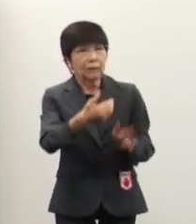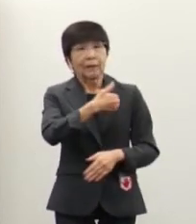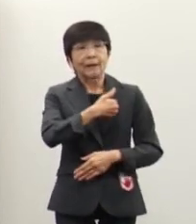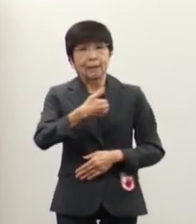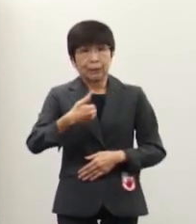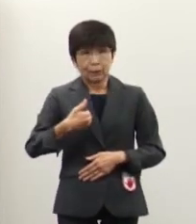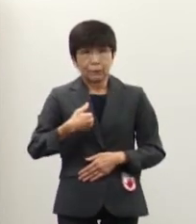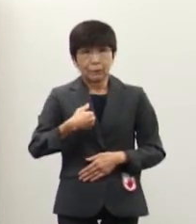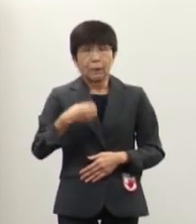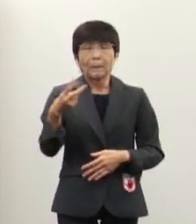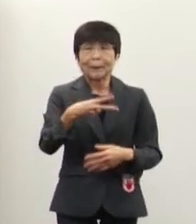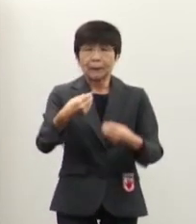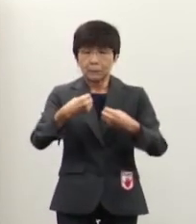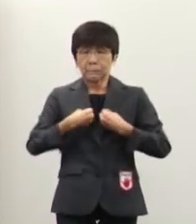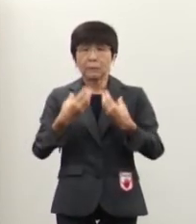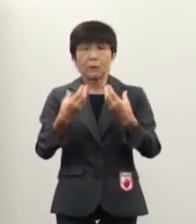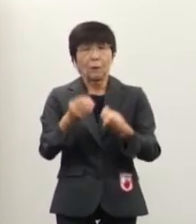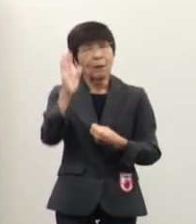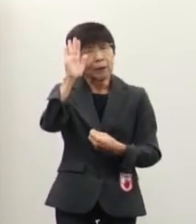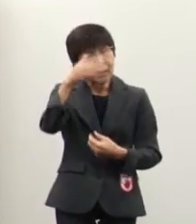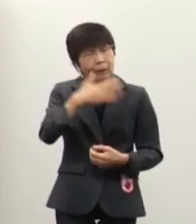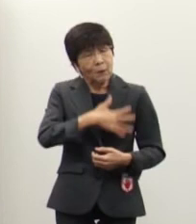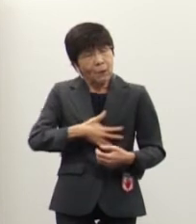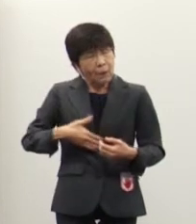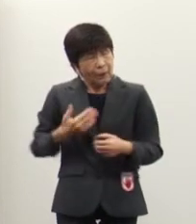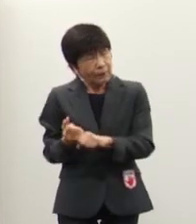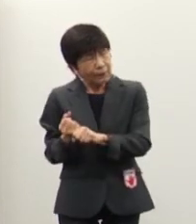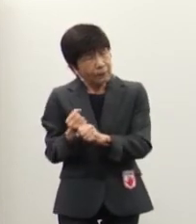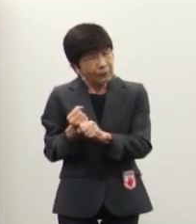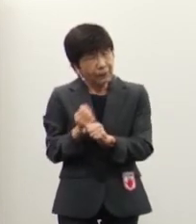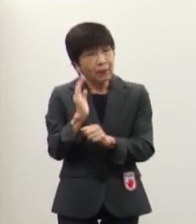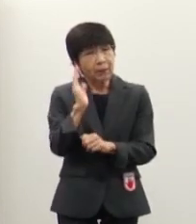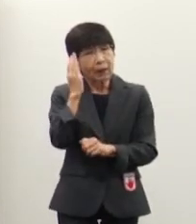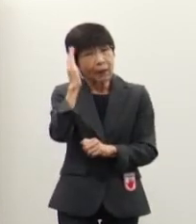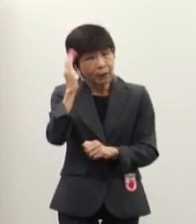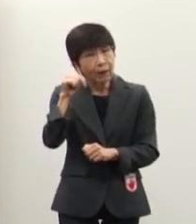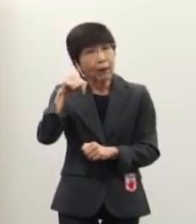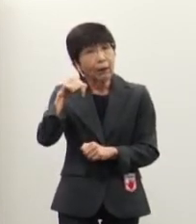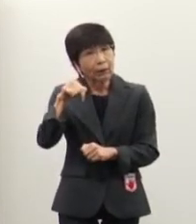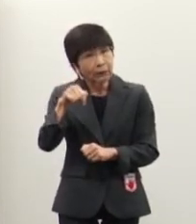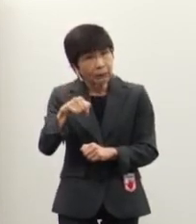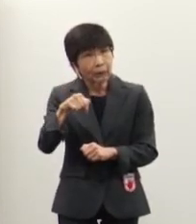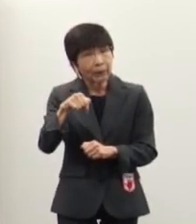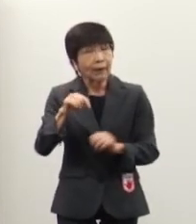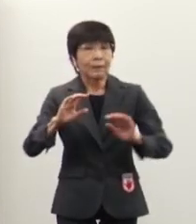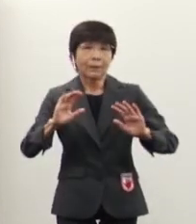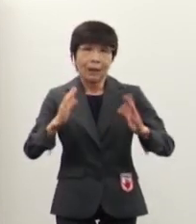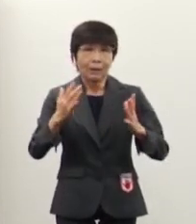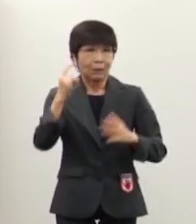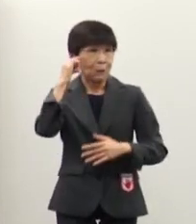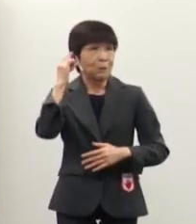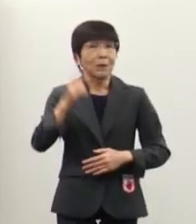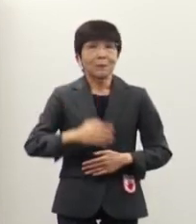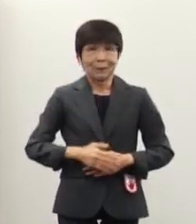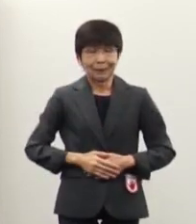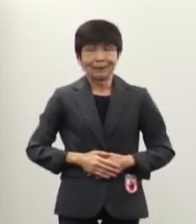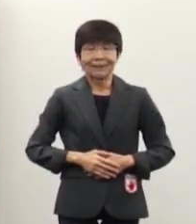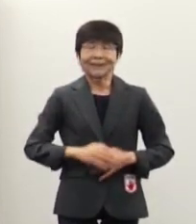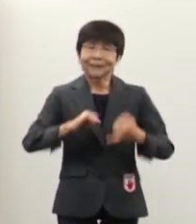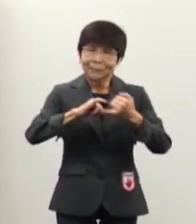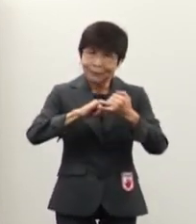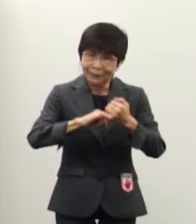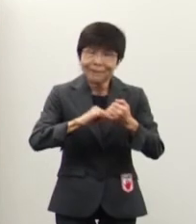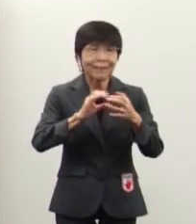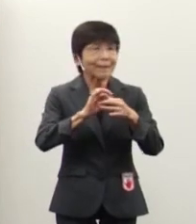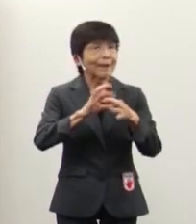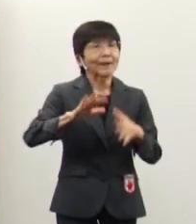遺症によって長期的な体調不良に悩むリスクから守ってあげたいと考えますので、何卒関